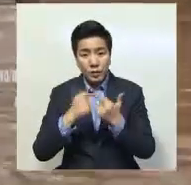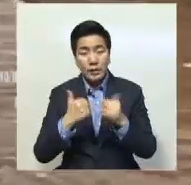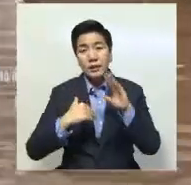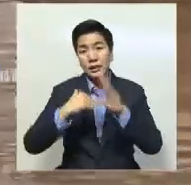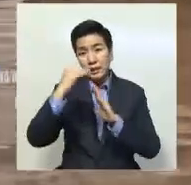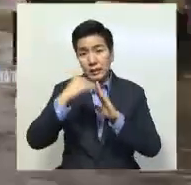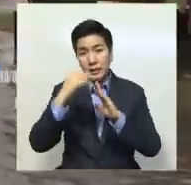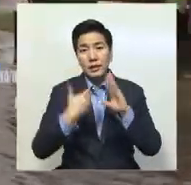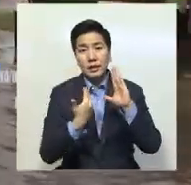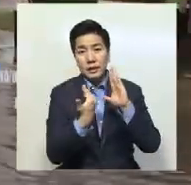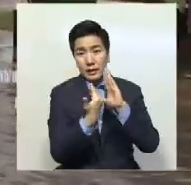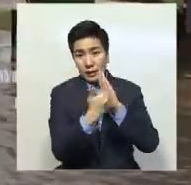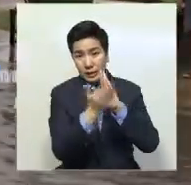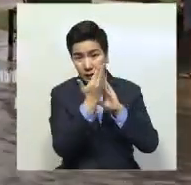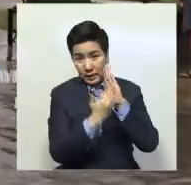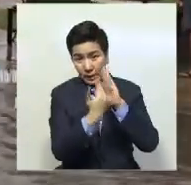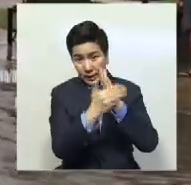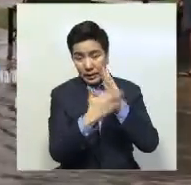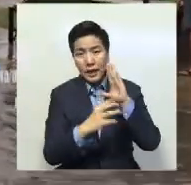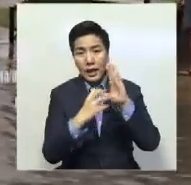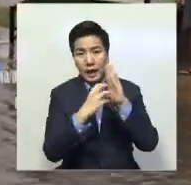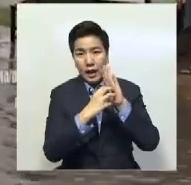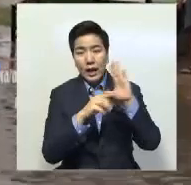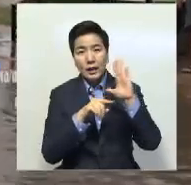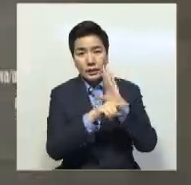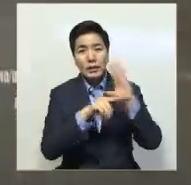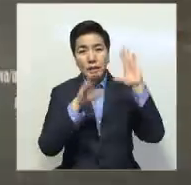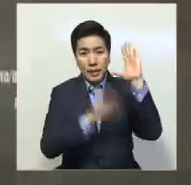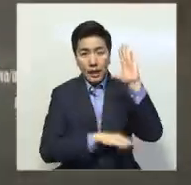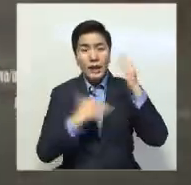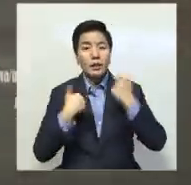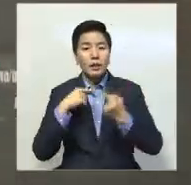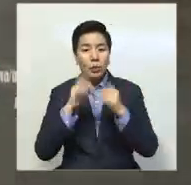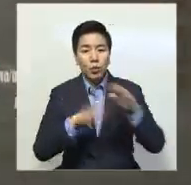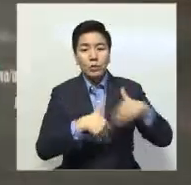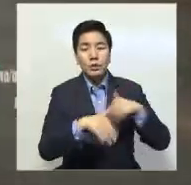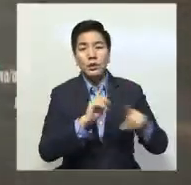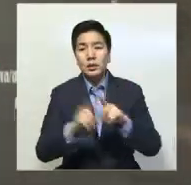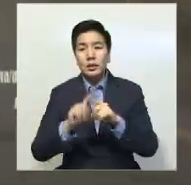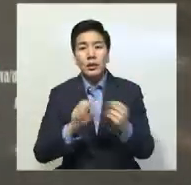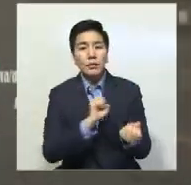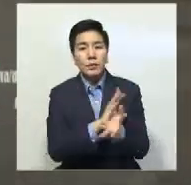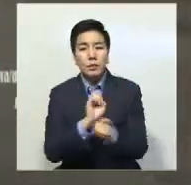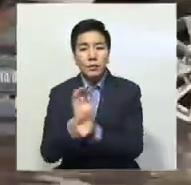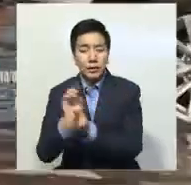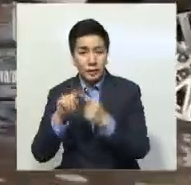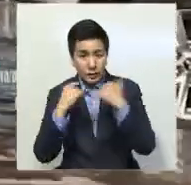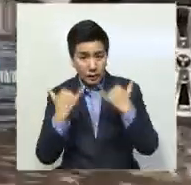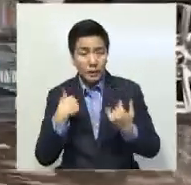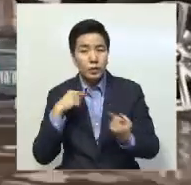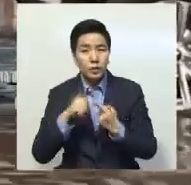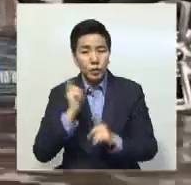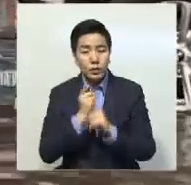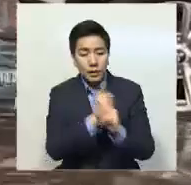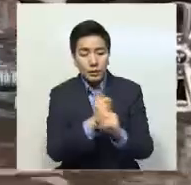าคเหนือภาคตะวันออกเฉียงเหนือภาคกลางภาคตะวันออกและภาคใต้ประชาชนในพื้นที่นี่ต้องเรียกว่าทุกภาคเนี่ยนะคะตอนน ี ้ยังต้